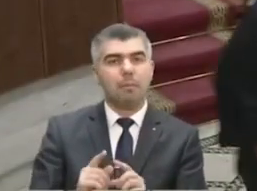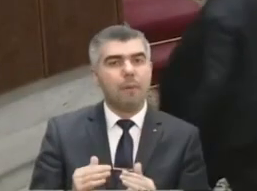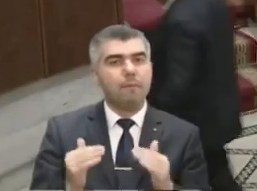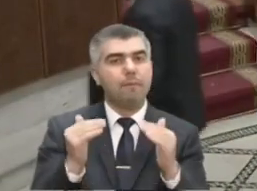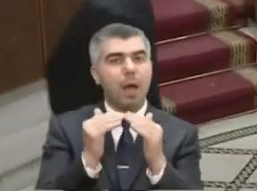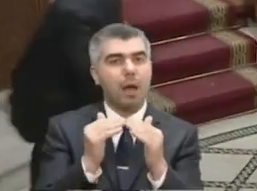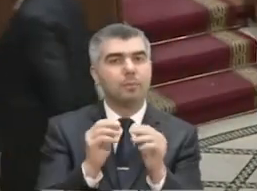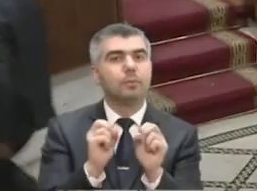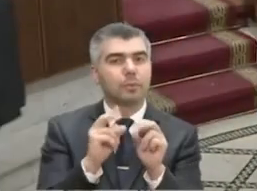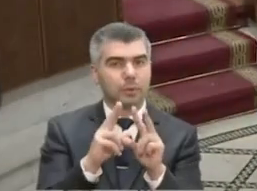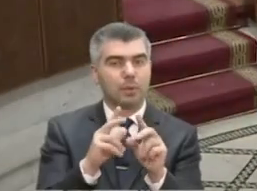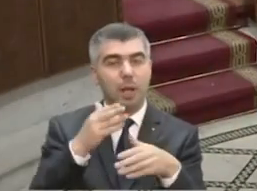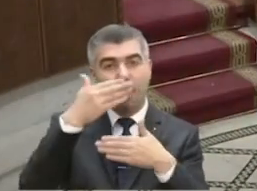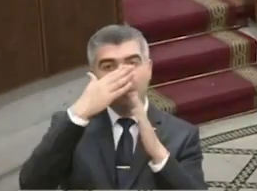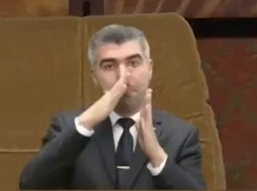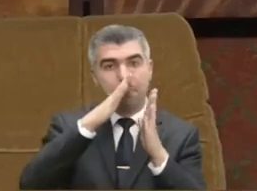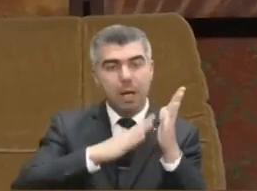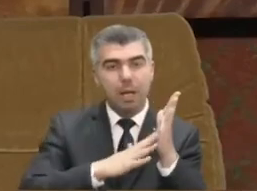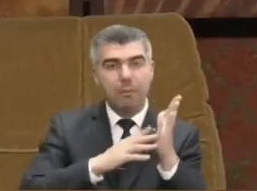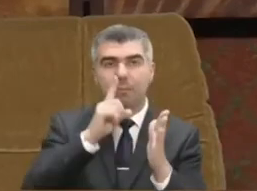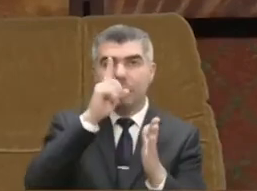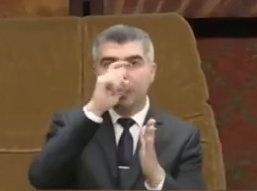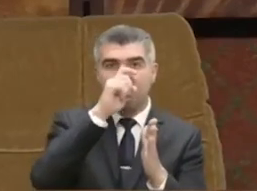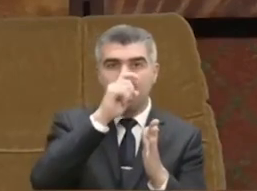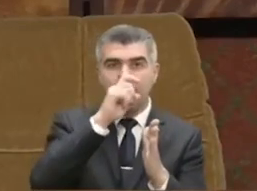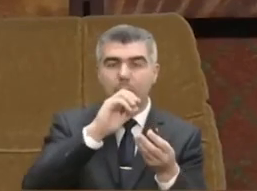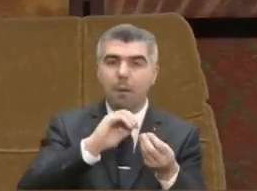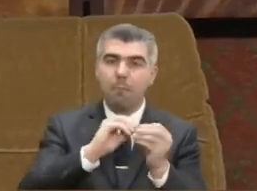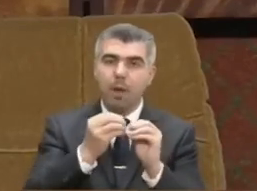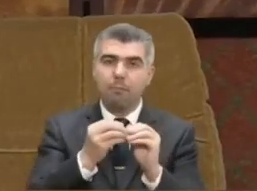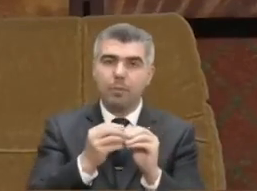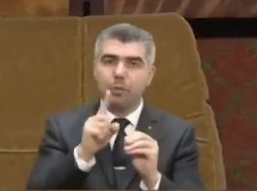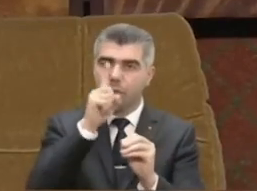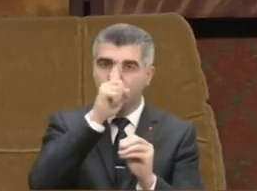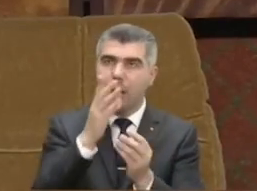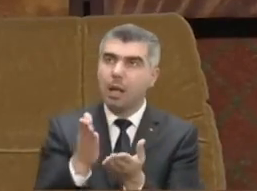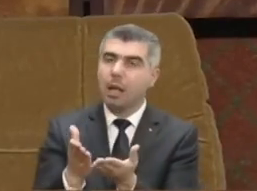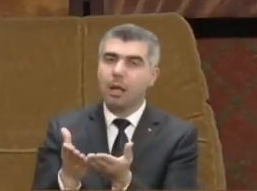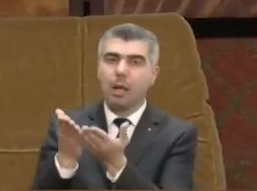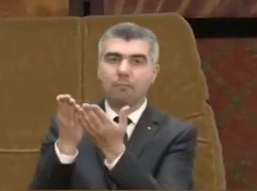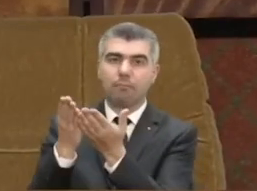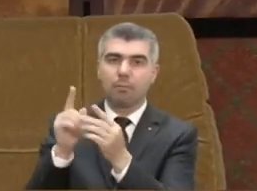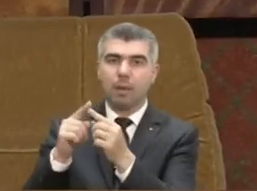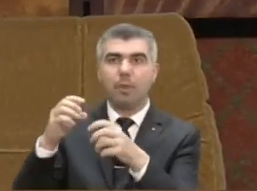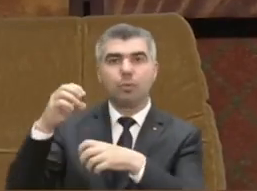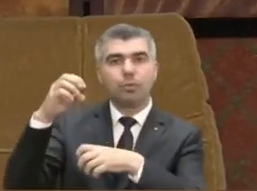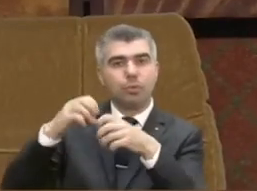جميعا ان المغرب تعيش واحد الوضعيه متازمه نطلب من الله سبحانه وتعالى